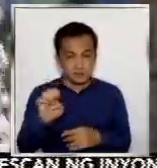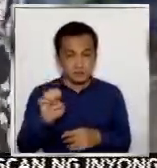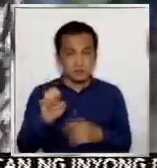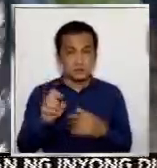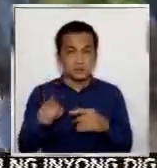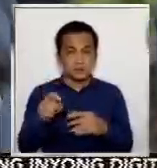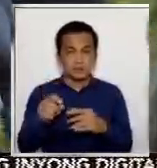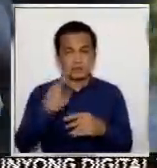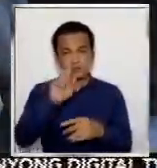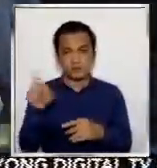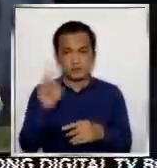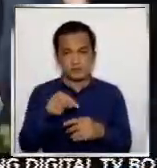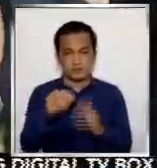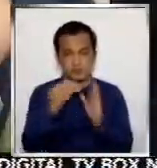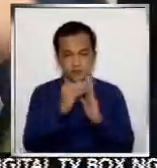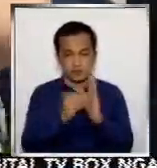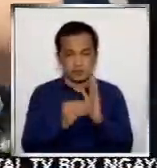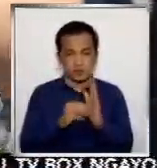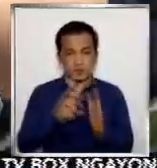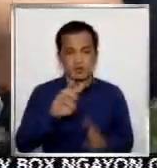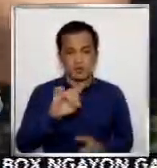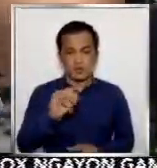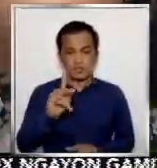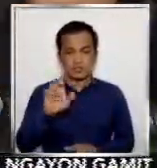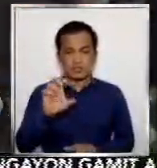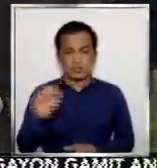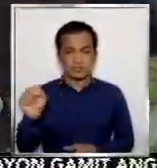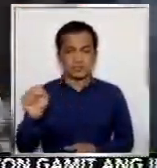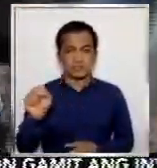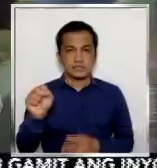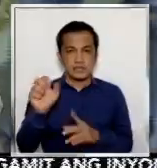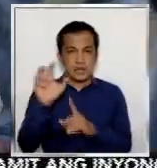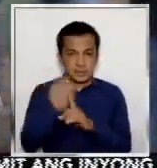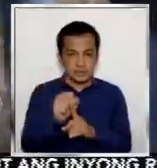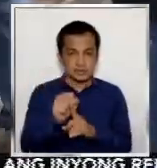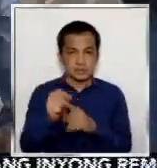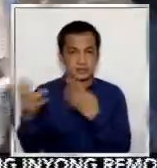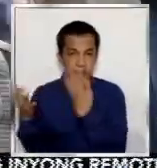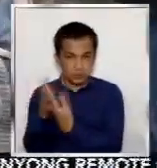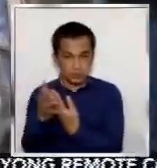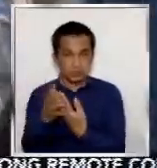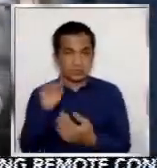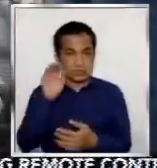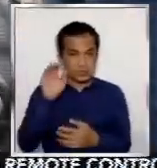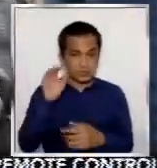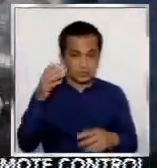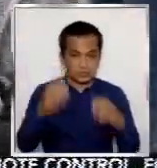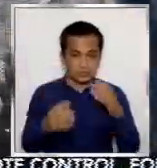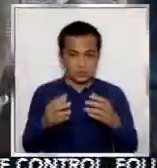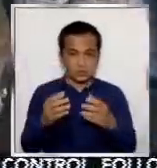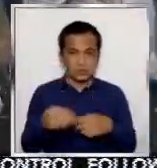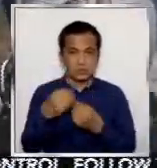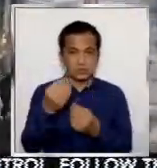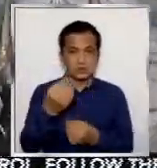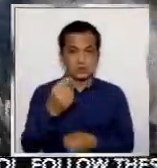ng warrantless arrest at detention. Hiniling din nila sa korte na mag-issue ng TRO